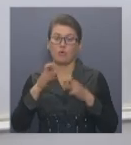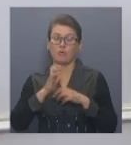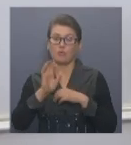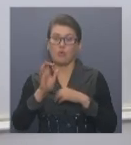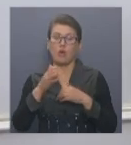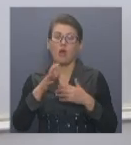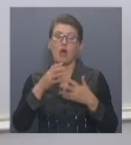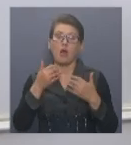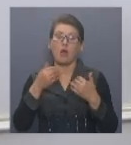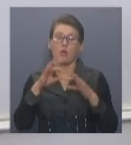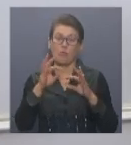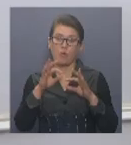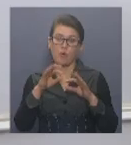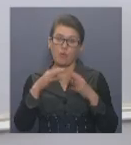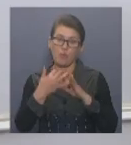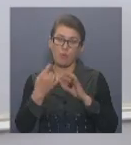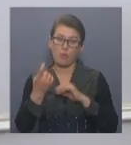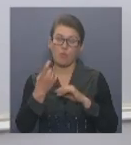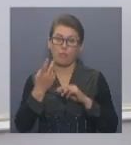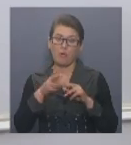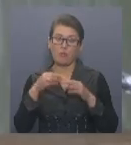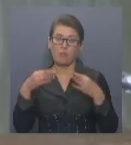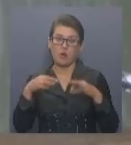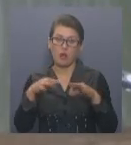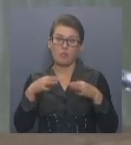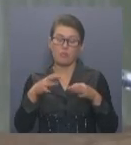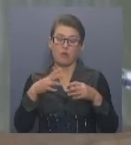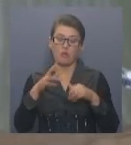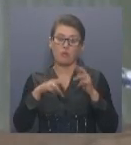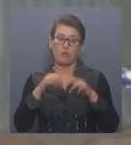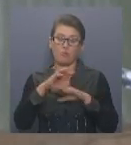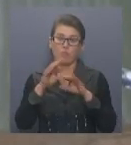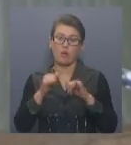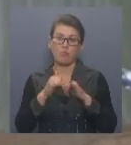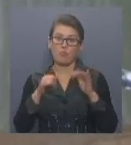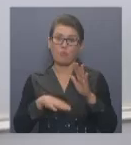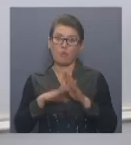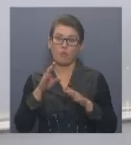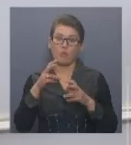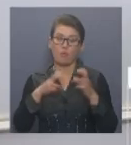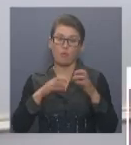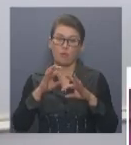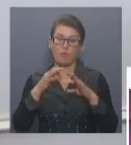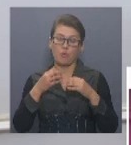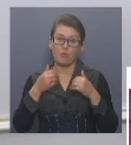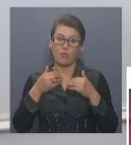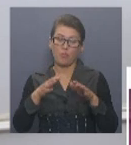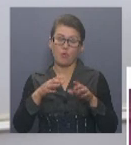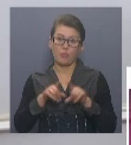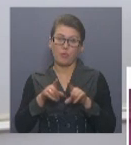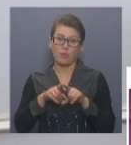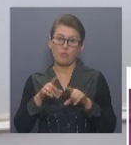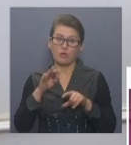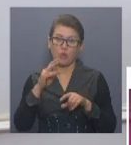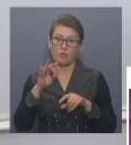шаруашылығы, құрылыс, торговля, транспорт, байланыс бәрі де өсіп отыр. Өндірістің ішіндегі мысалы тау-кен өндірісі